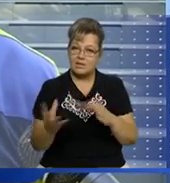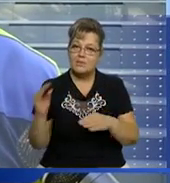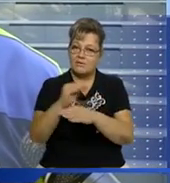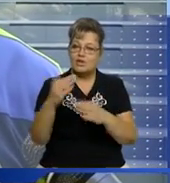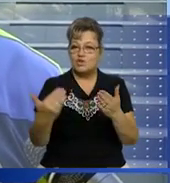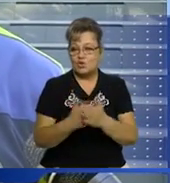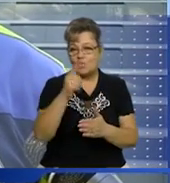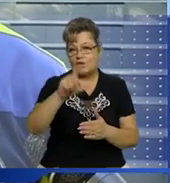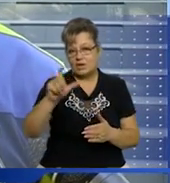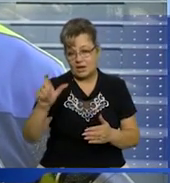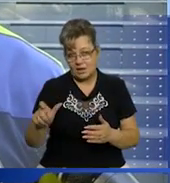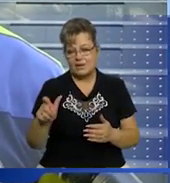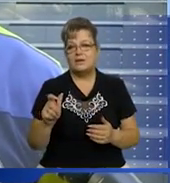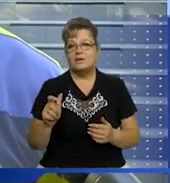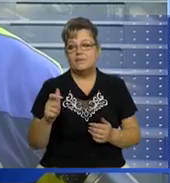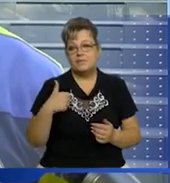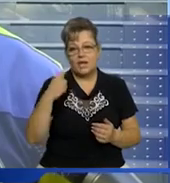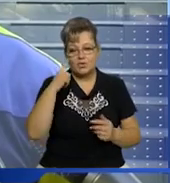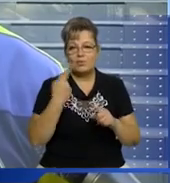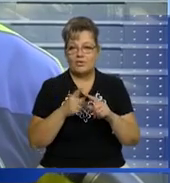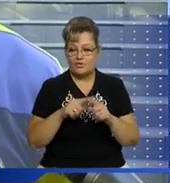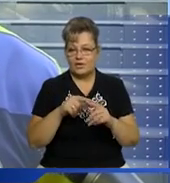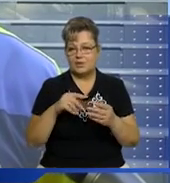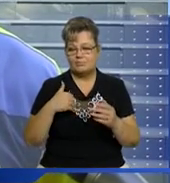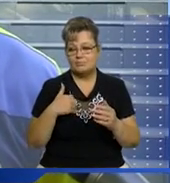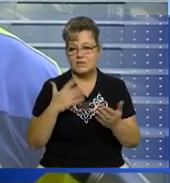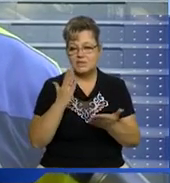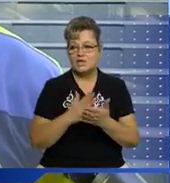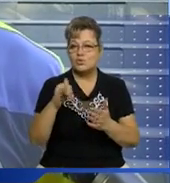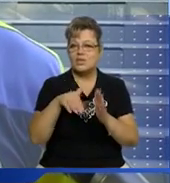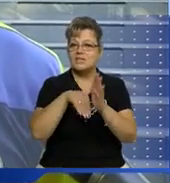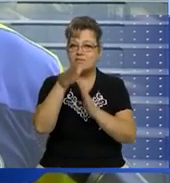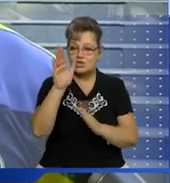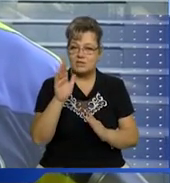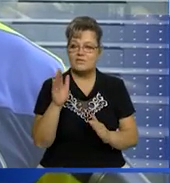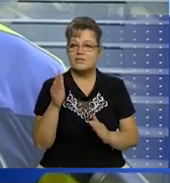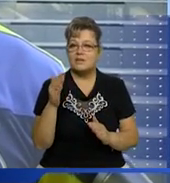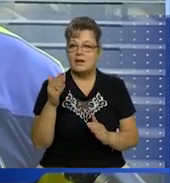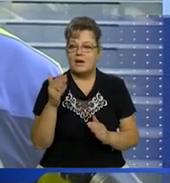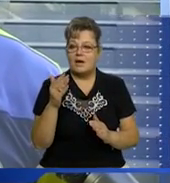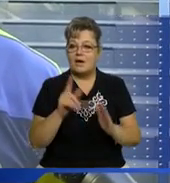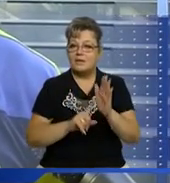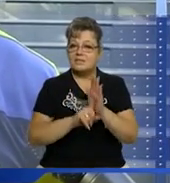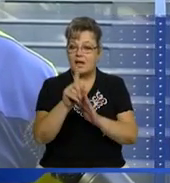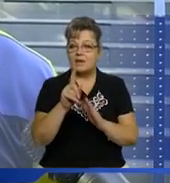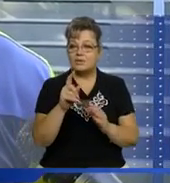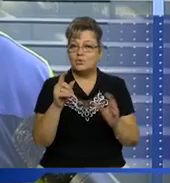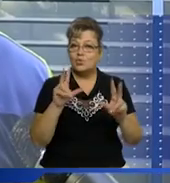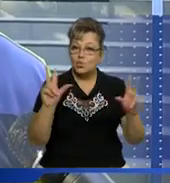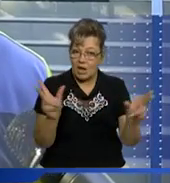новые игроки, поэтому я думаю, что в этом плане нам еще есть куда совершенствовать. В принципе, старт достаточно удачный,